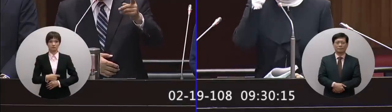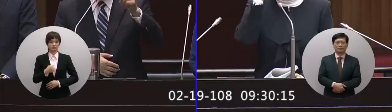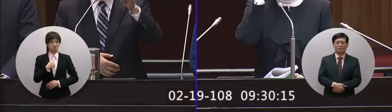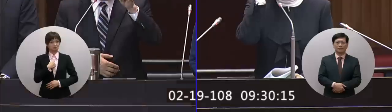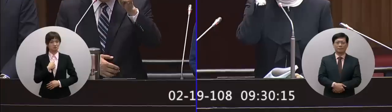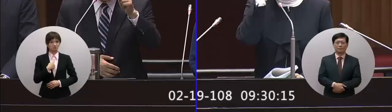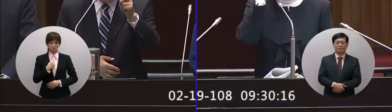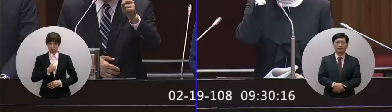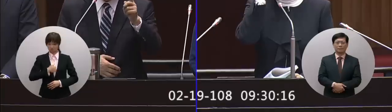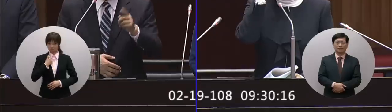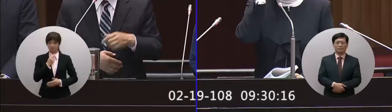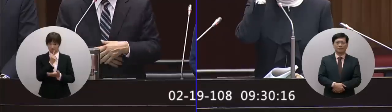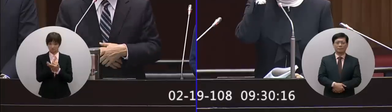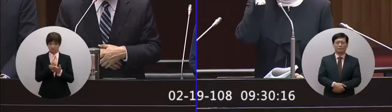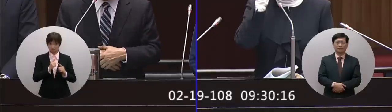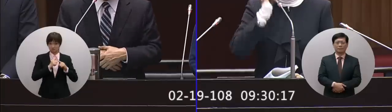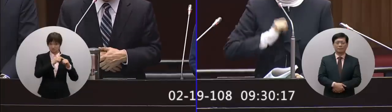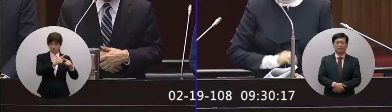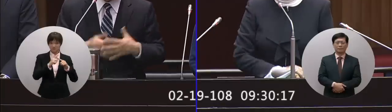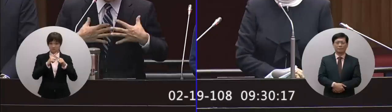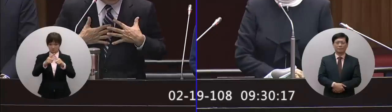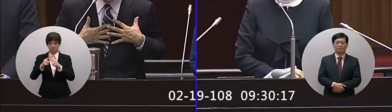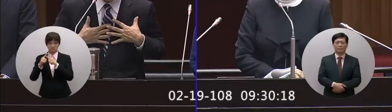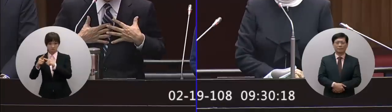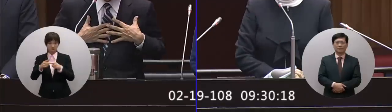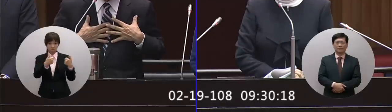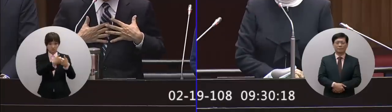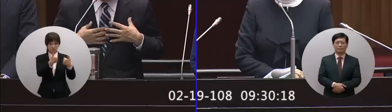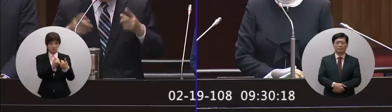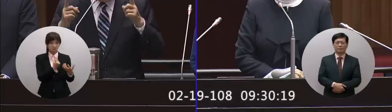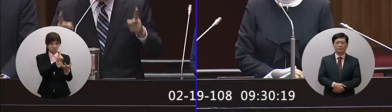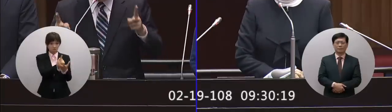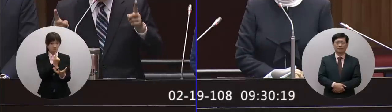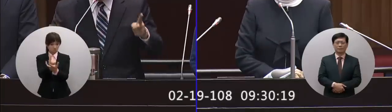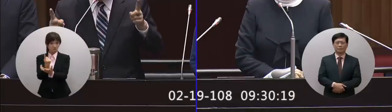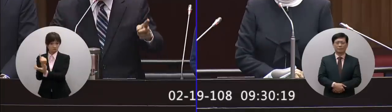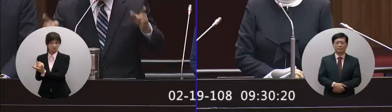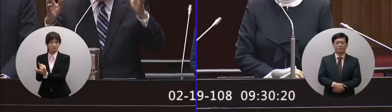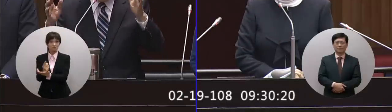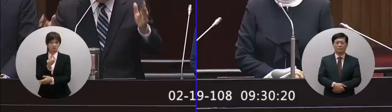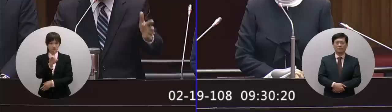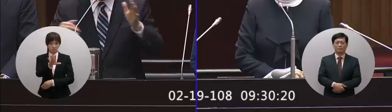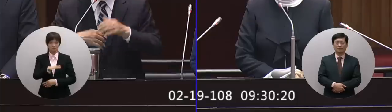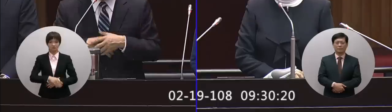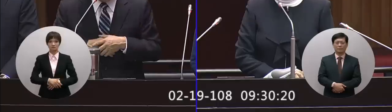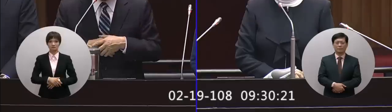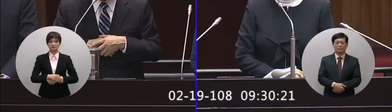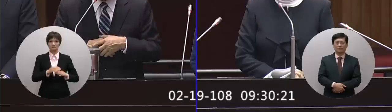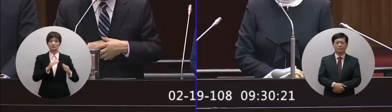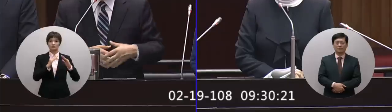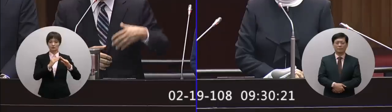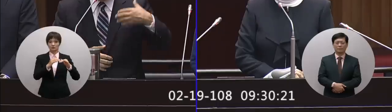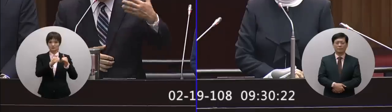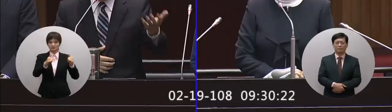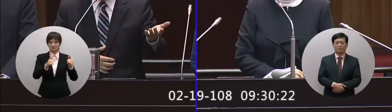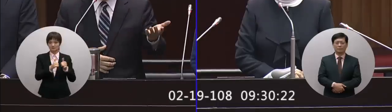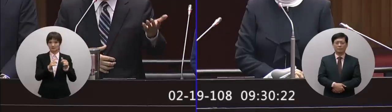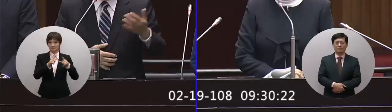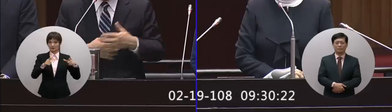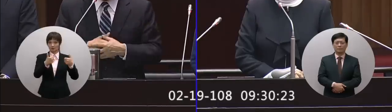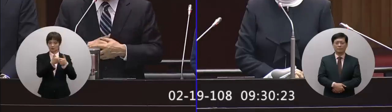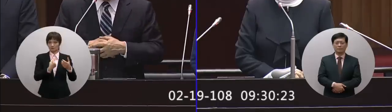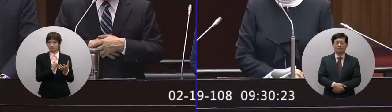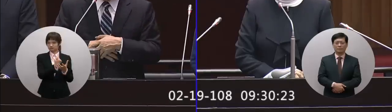正亲自到每一个村开村民大会的县长，一个村民大会是从头做到尾这样。所以我